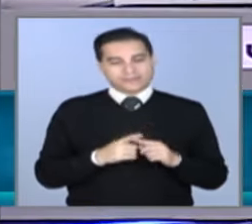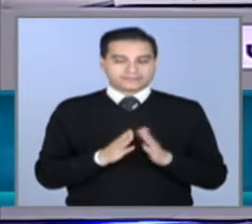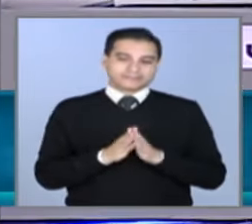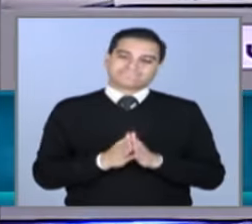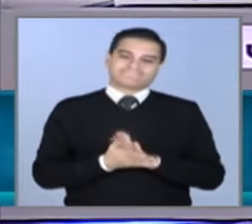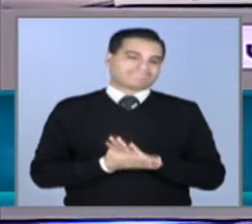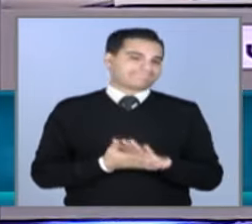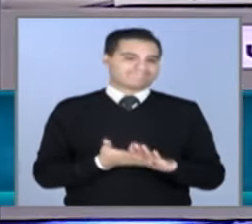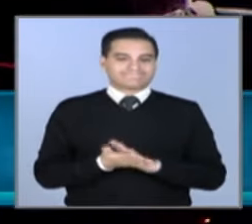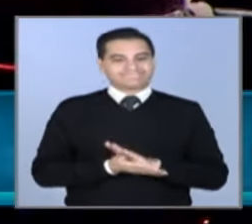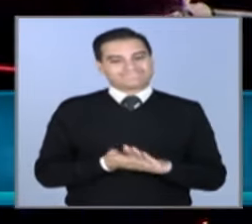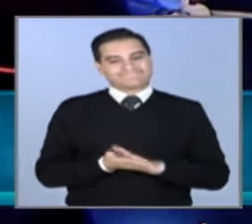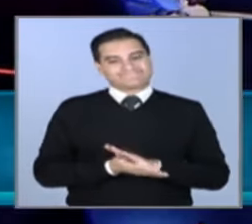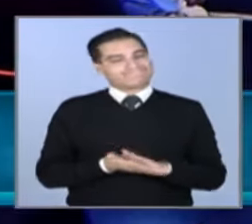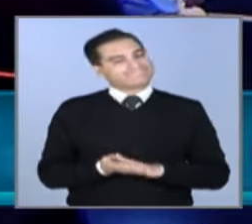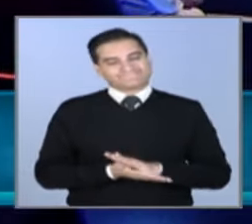إجابة خاطئة.